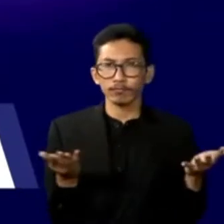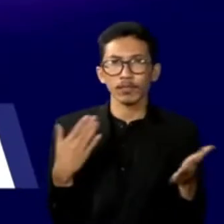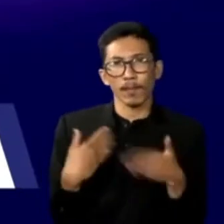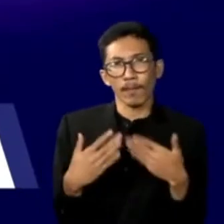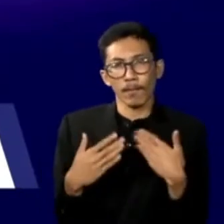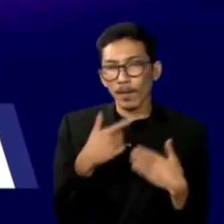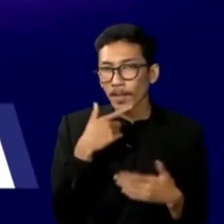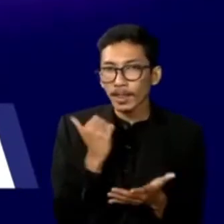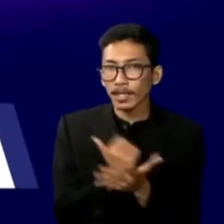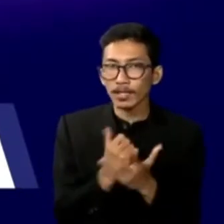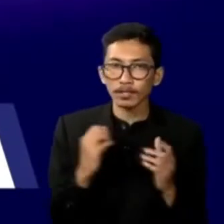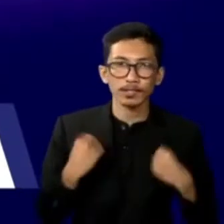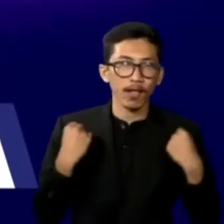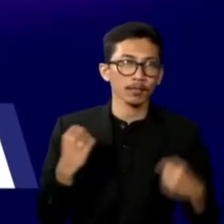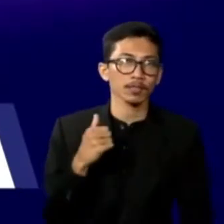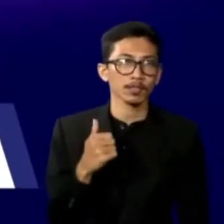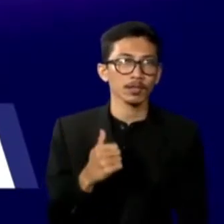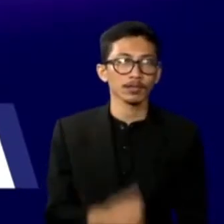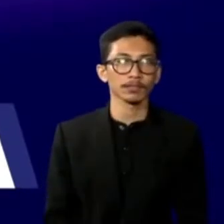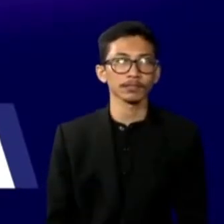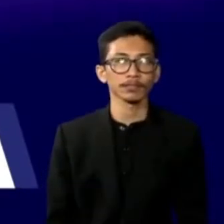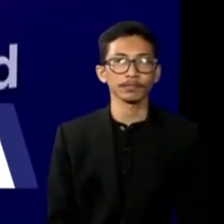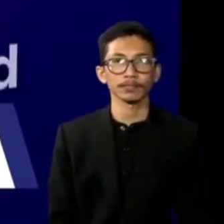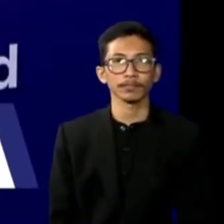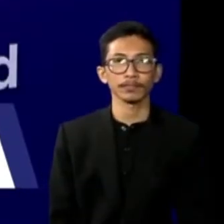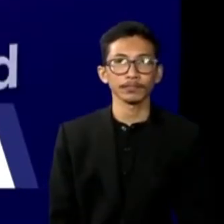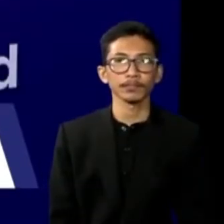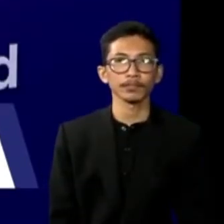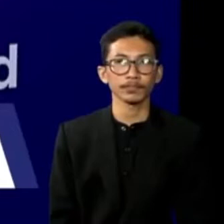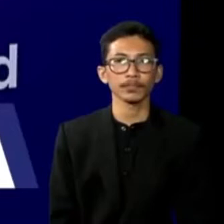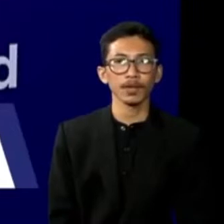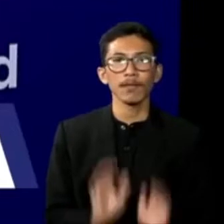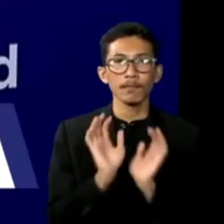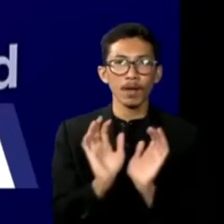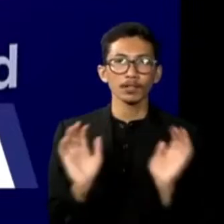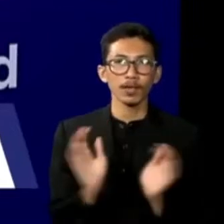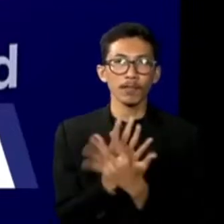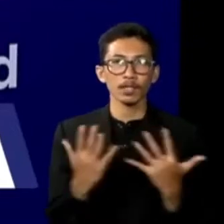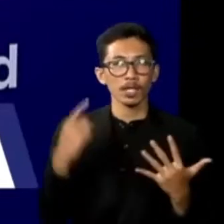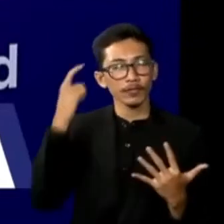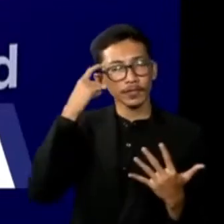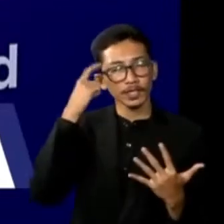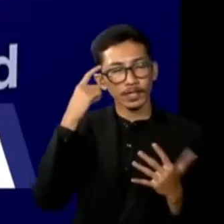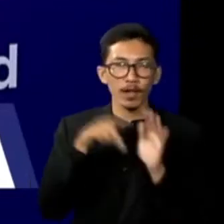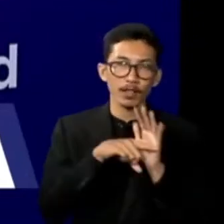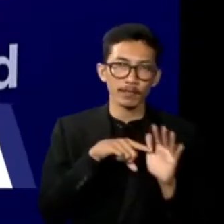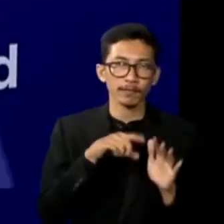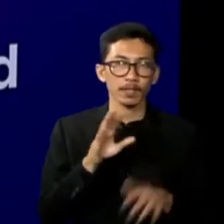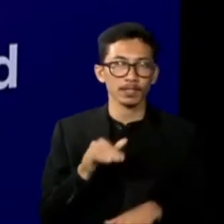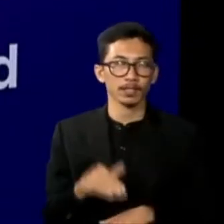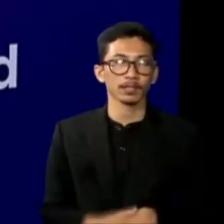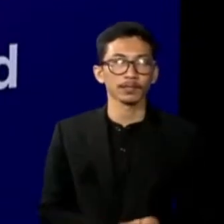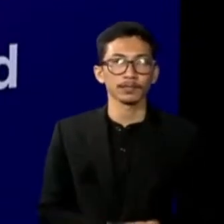masyarakat netto sayangnya ini masih jadi faktor penyumbang ya stigma ini dan harus dirubah tentunya ya nah saya ke dokter plus many